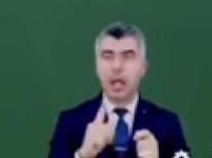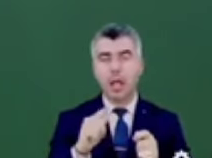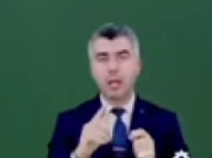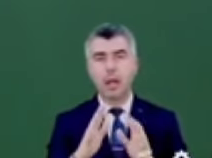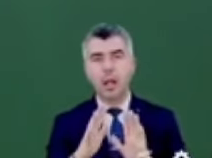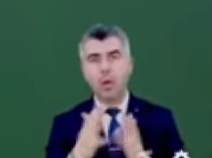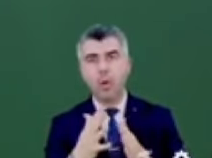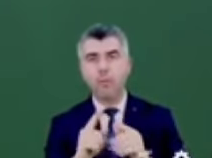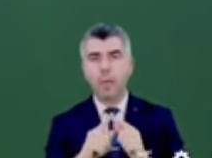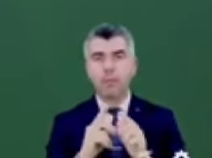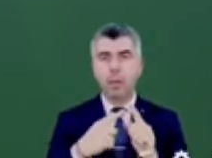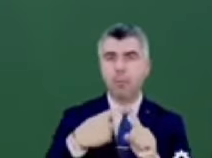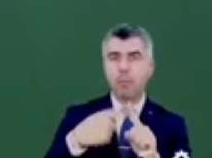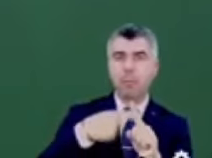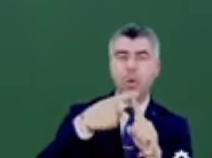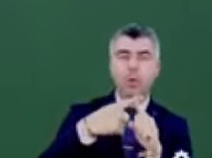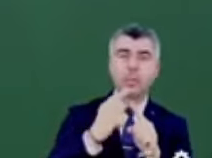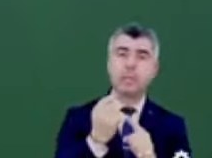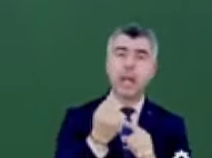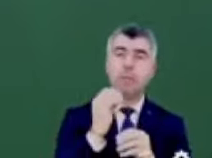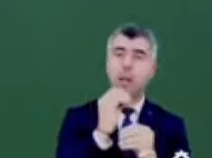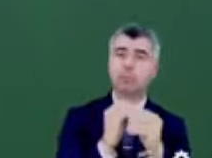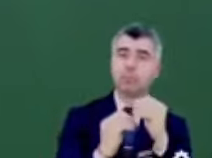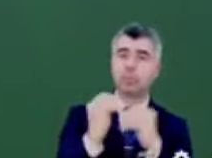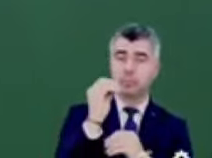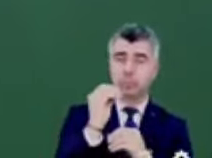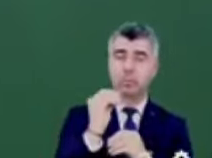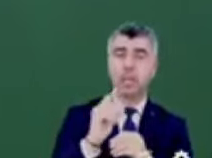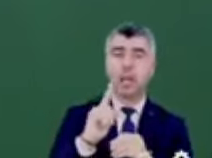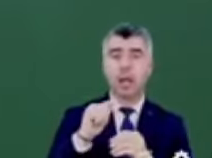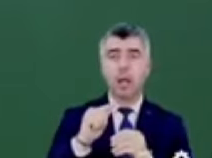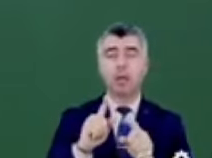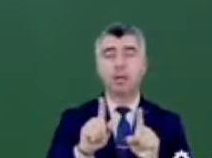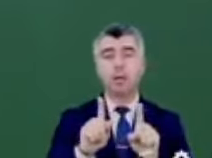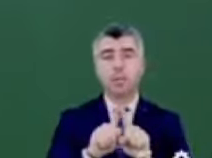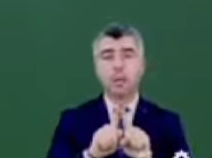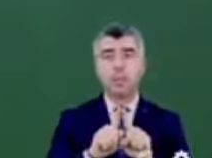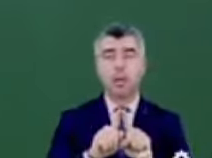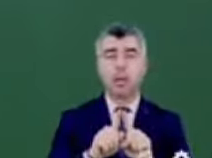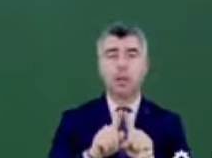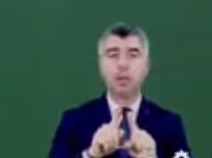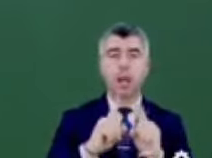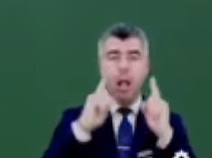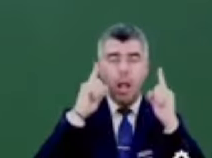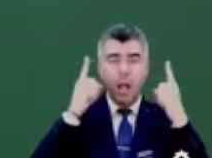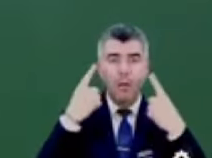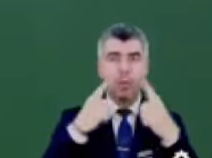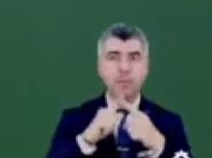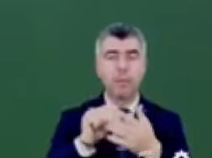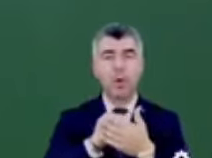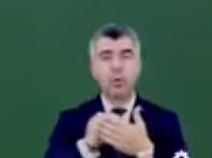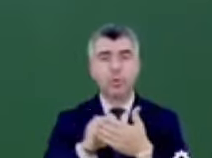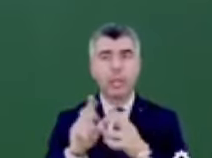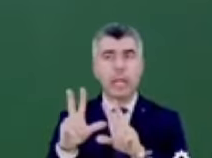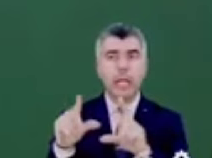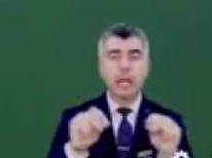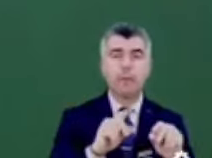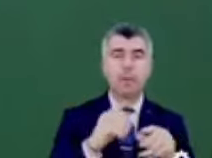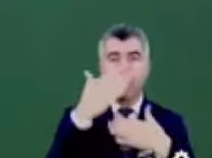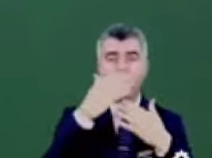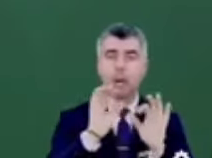من ارتفاع الاسعار البعض يقول ان بعض الاضاحي المستورده ربما قد لا تلائم البيئه المغربيه نود ان